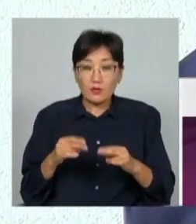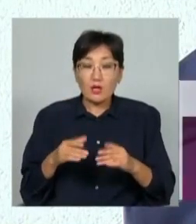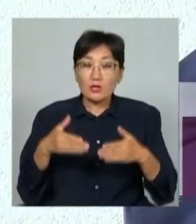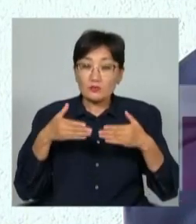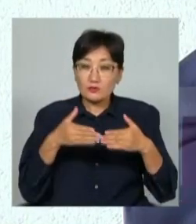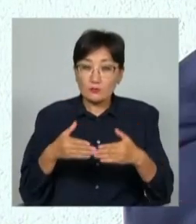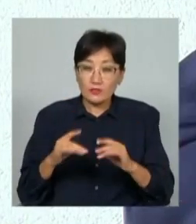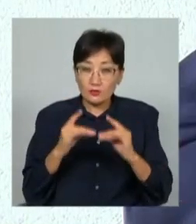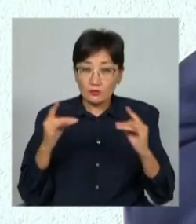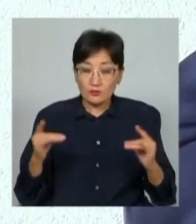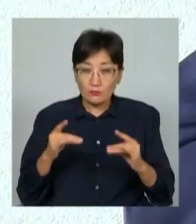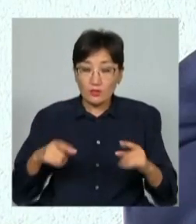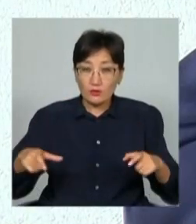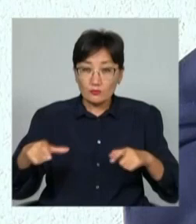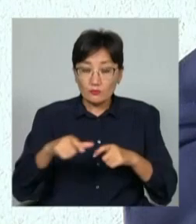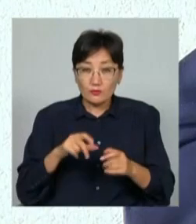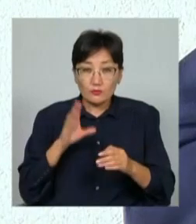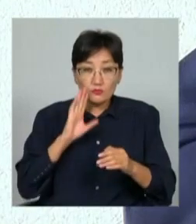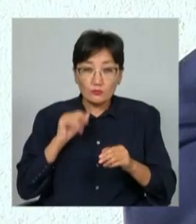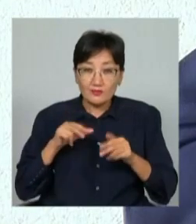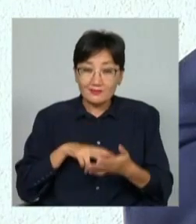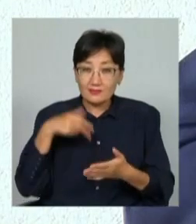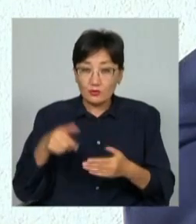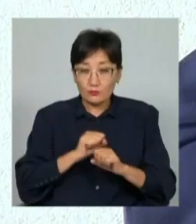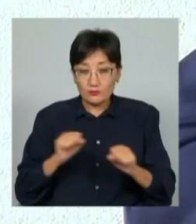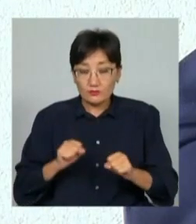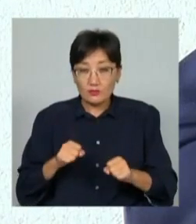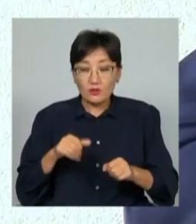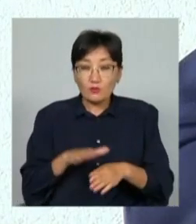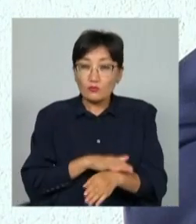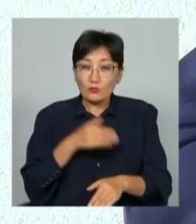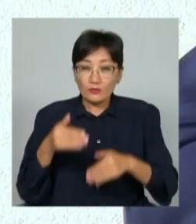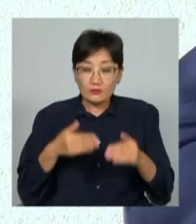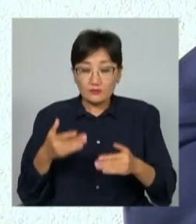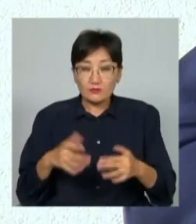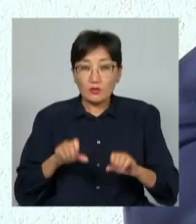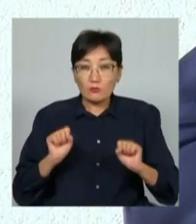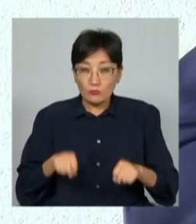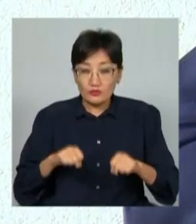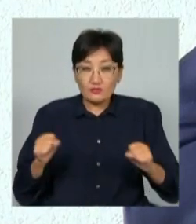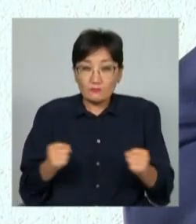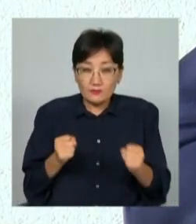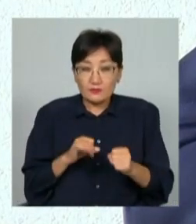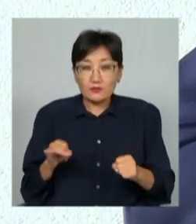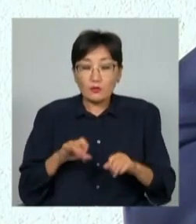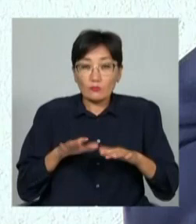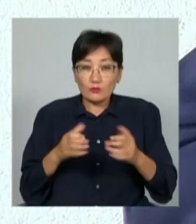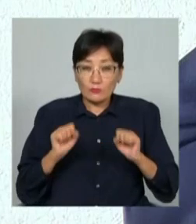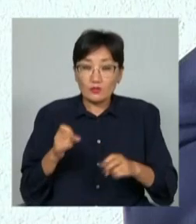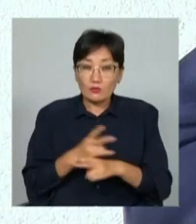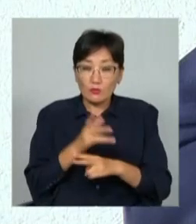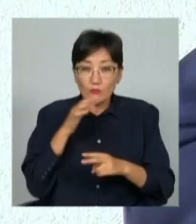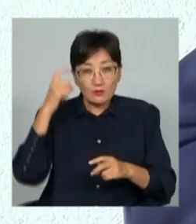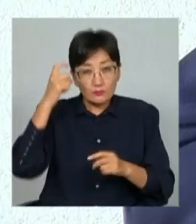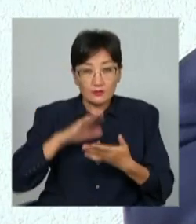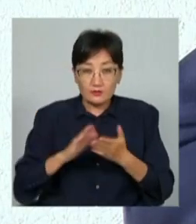Қайықтардан, көпірлерден және айлақтардан суға секірмеңіз. Ұзақ уақыт жүзбеңіз. Тоңып және шаршап қалуыңыз мүмкін. Сондай-ақ түнгі уақытта және мас